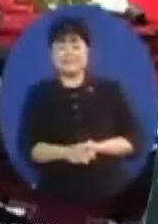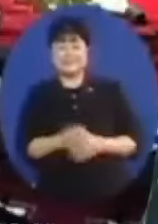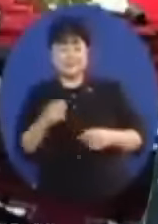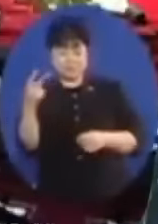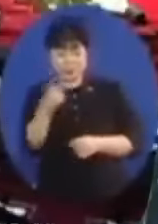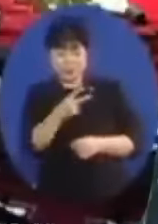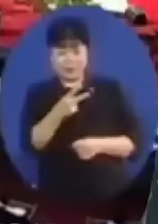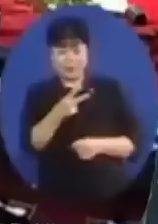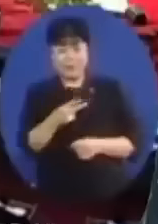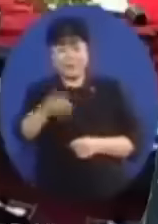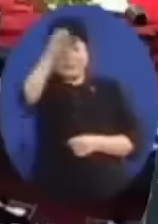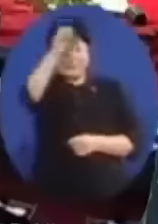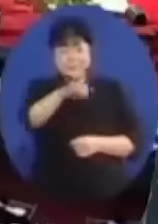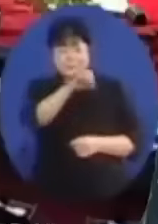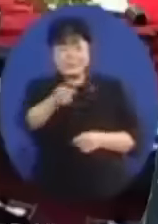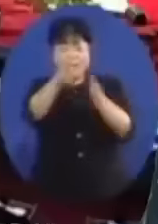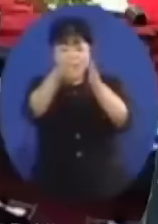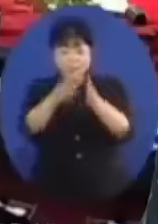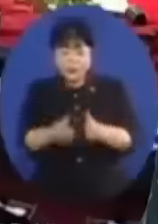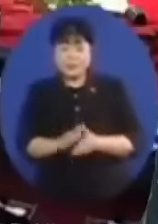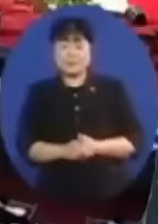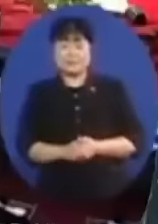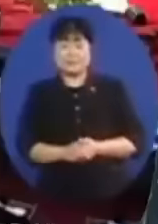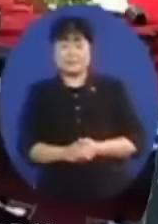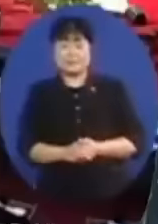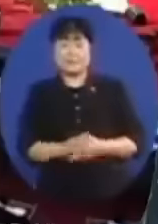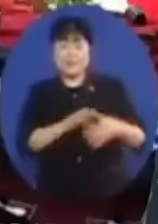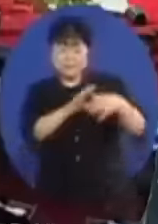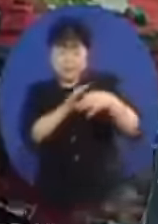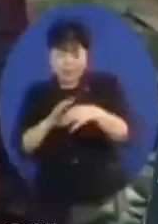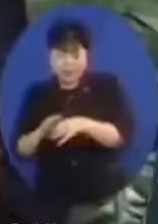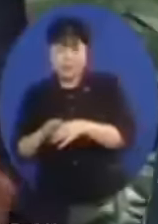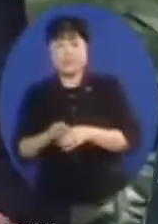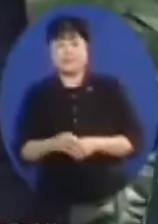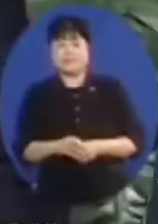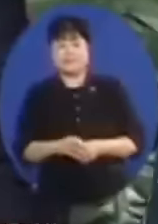그리고 십자가를 통해서 계속해서